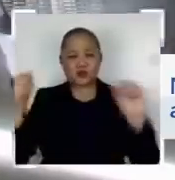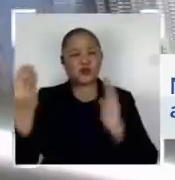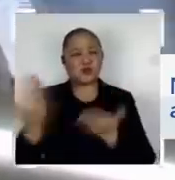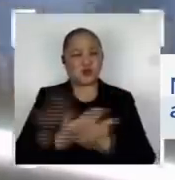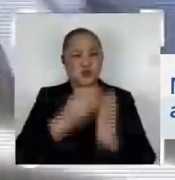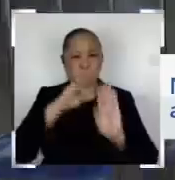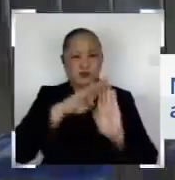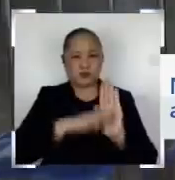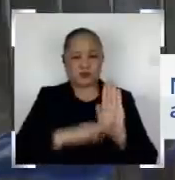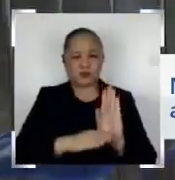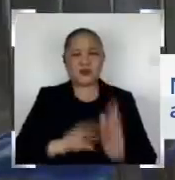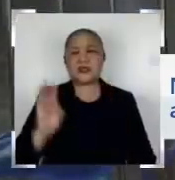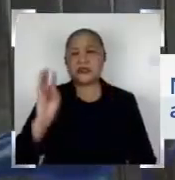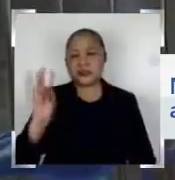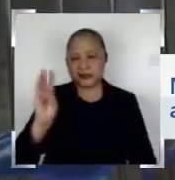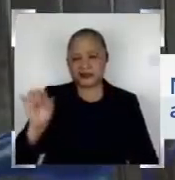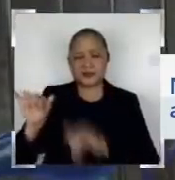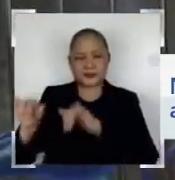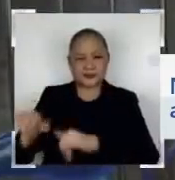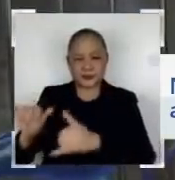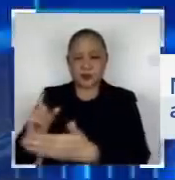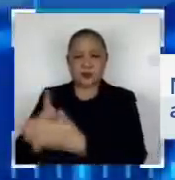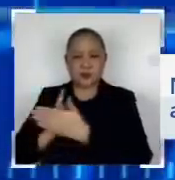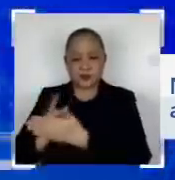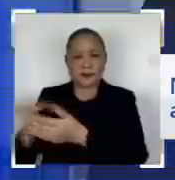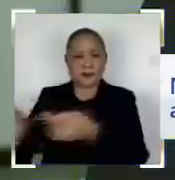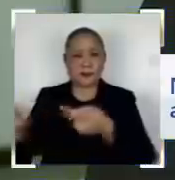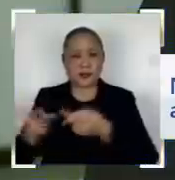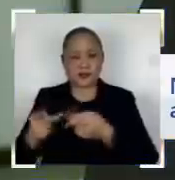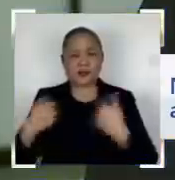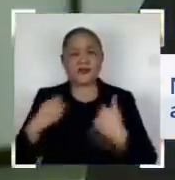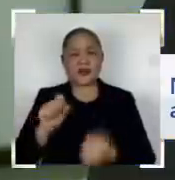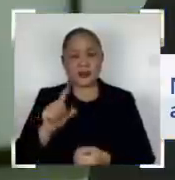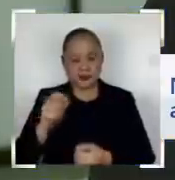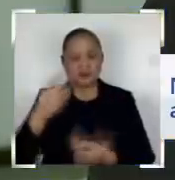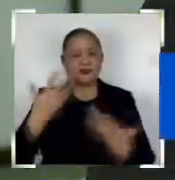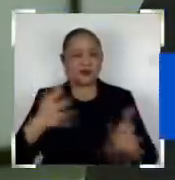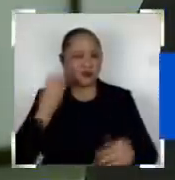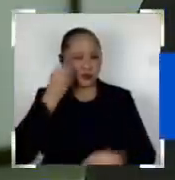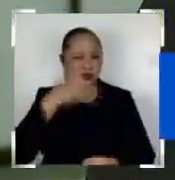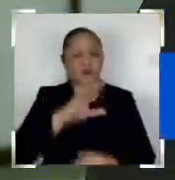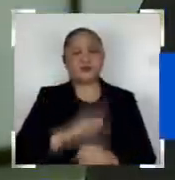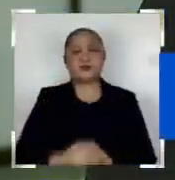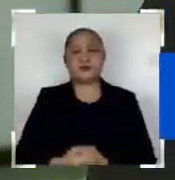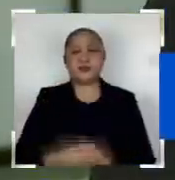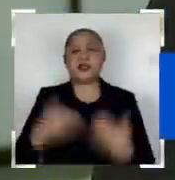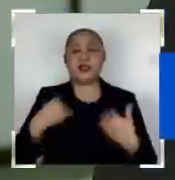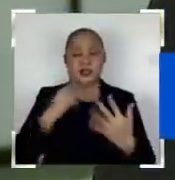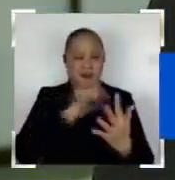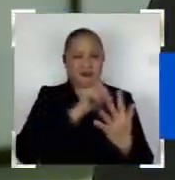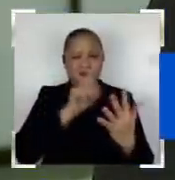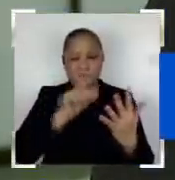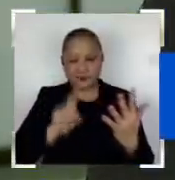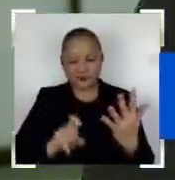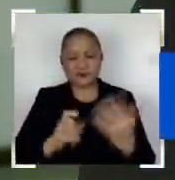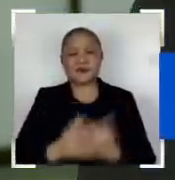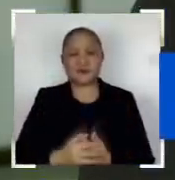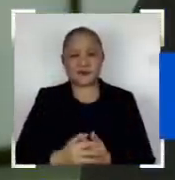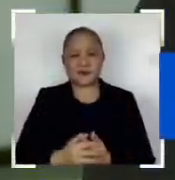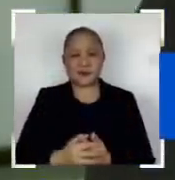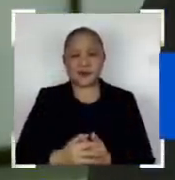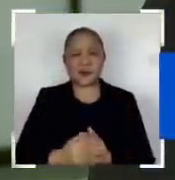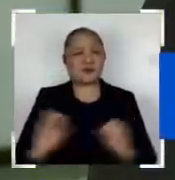quarantine facilities habang 11 ang nakauwi na. So lahat po yun na-trace po natin po. And wala naman po